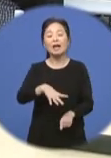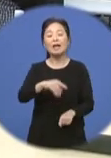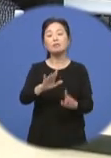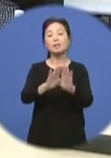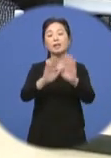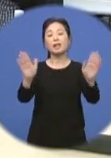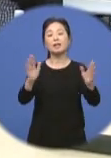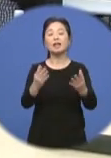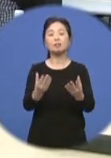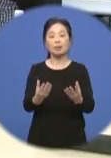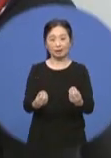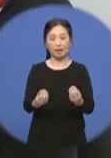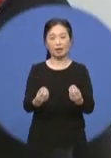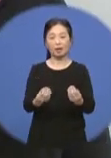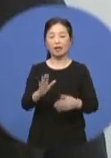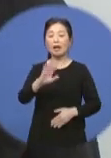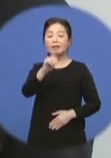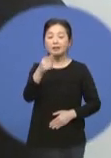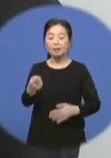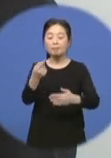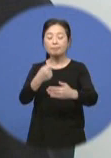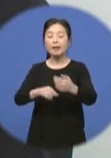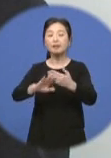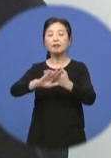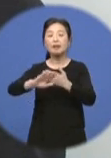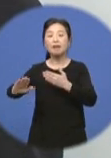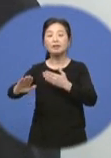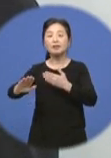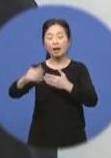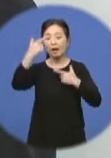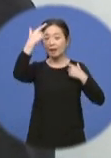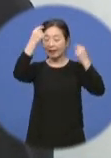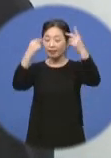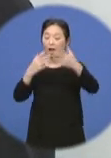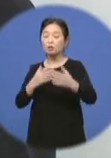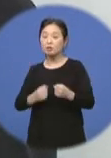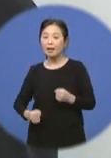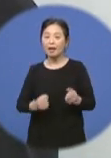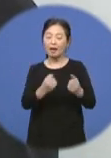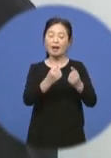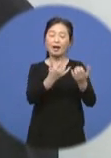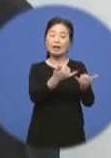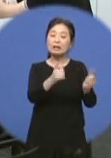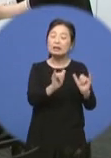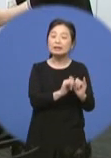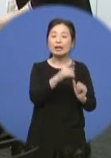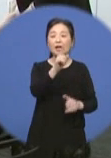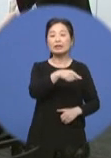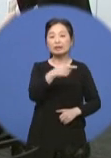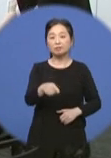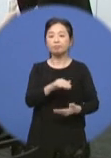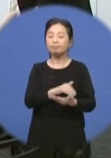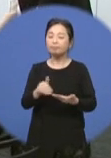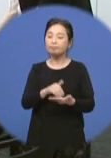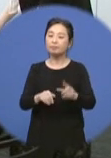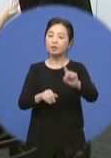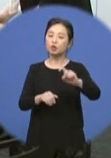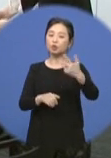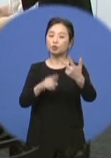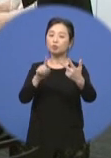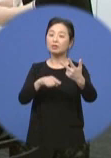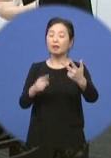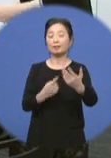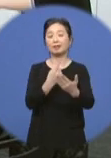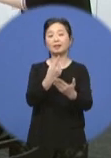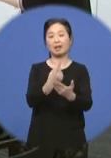。県内外から大学生と社会人合わせて17人が参加し4つのグループに